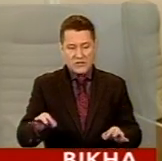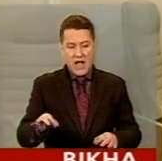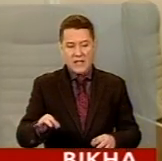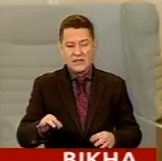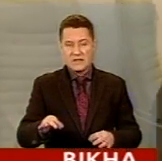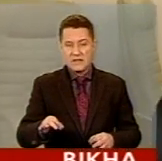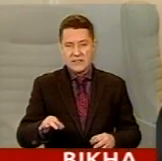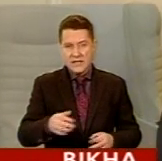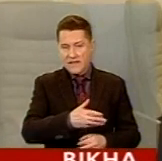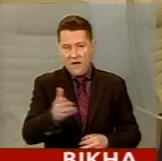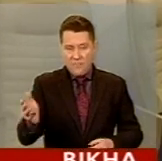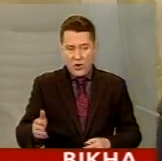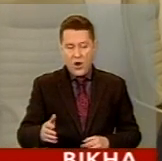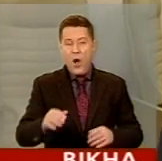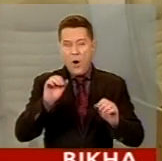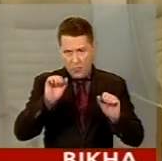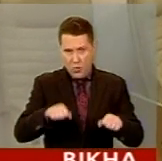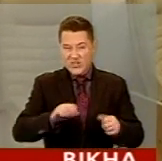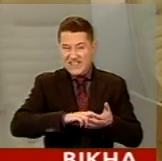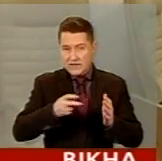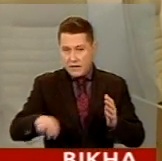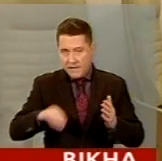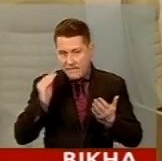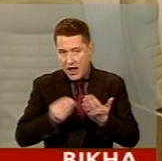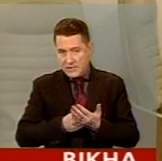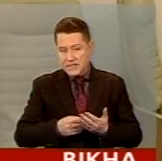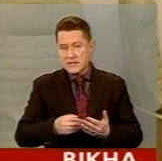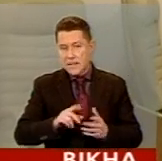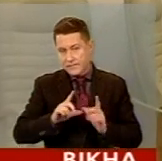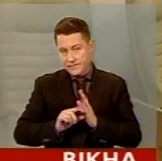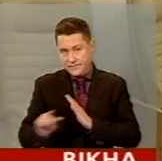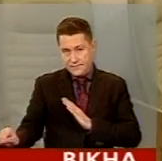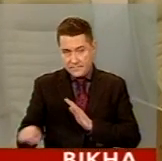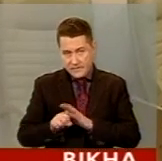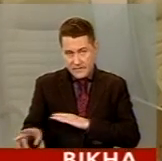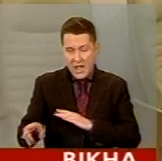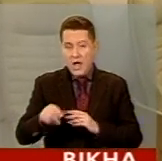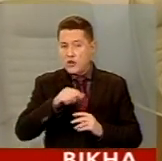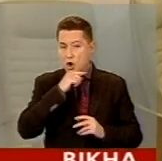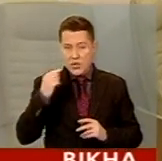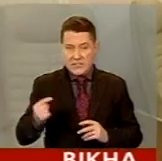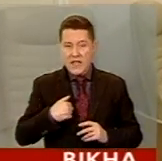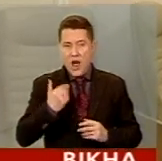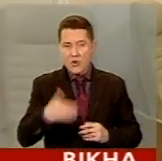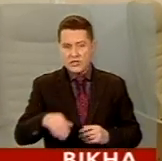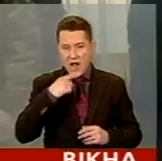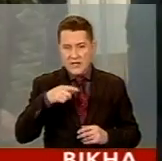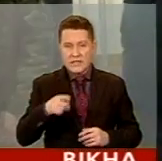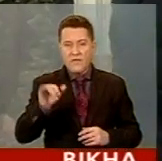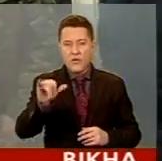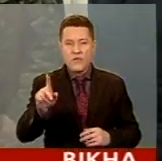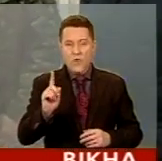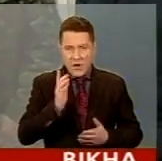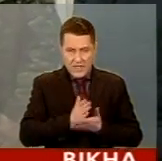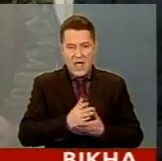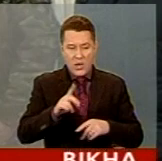скриватися від слідства. А саме скриватися на Восток або до Росії. Як я вже казав, що в нього є родичі.